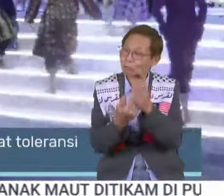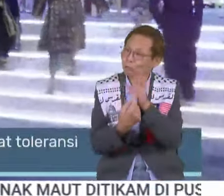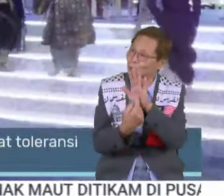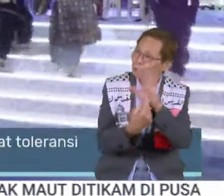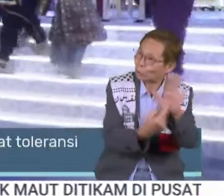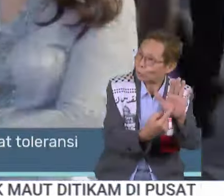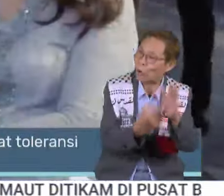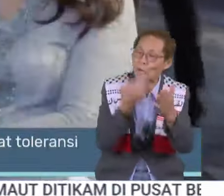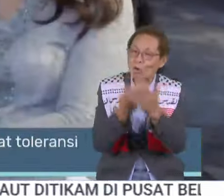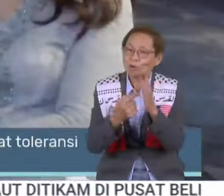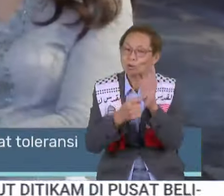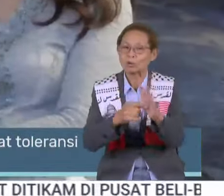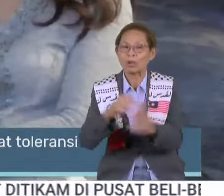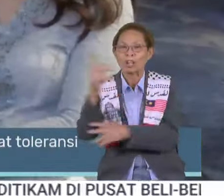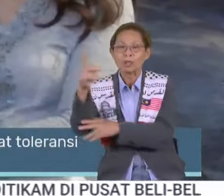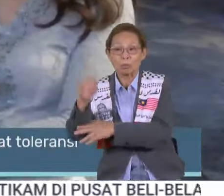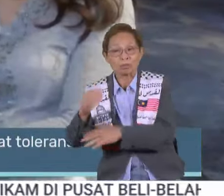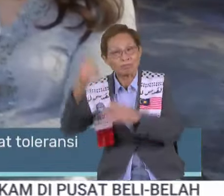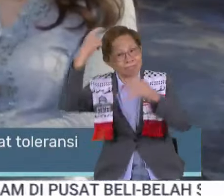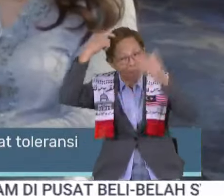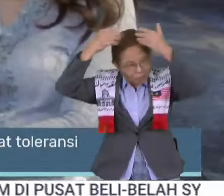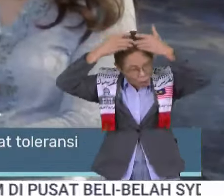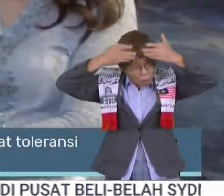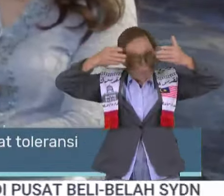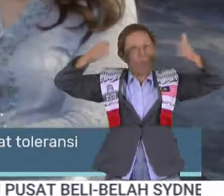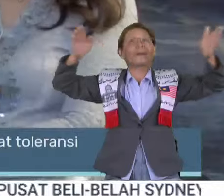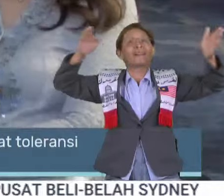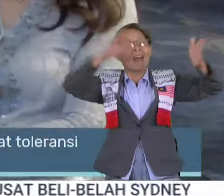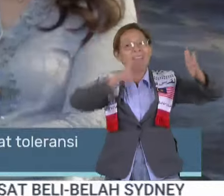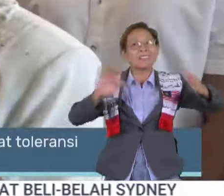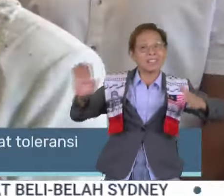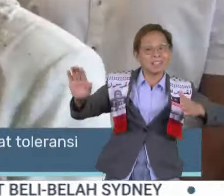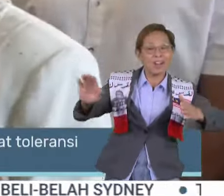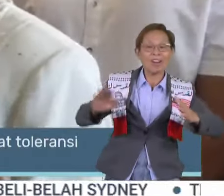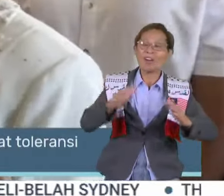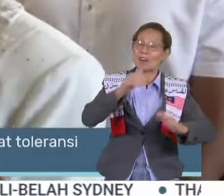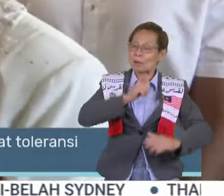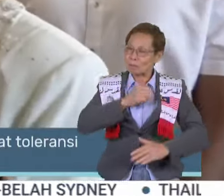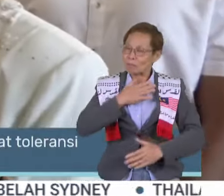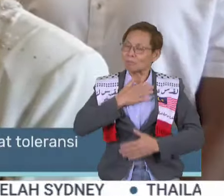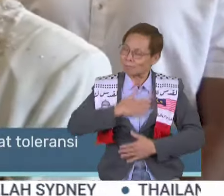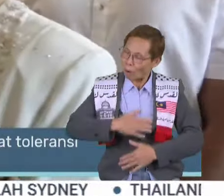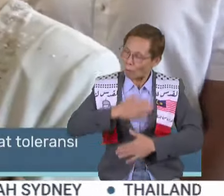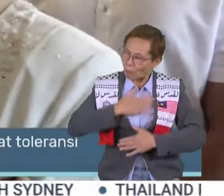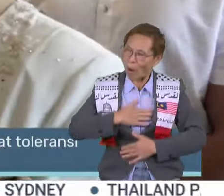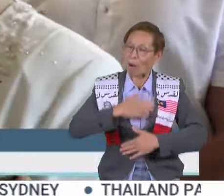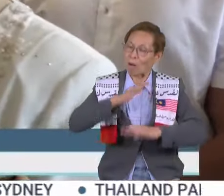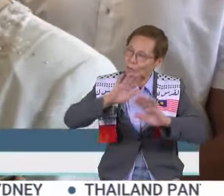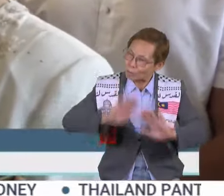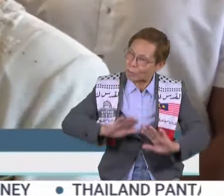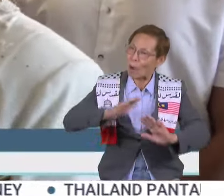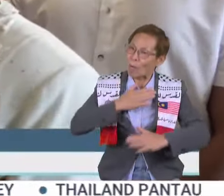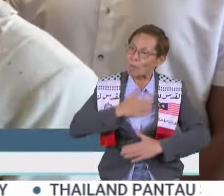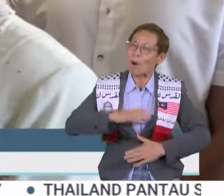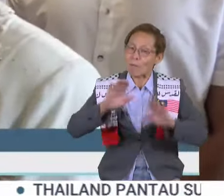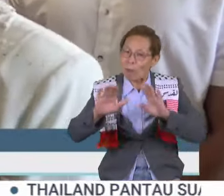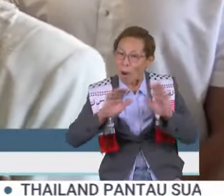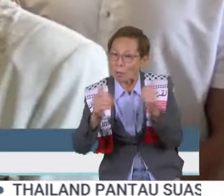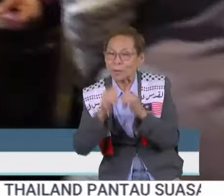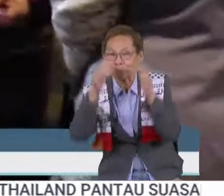that the Chief Minister is very open-minded and he is very tolerant to the people of the Sabah and also of